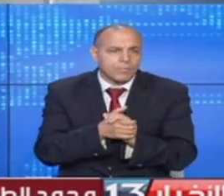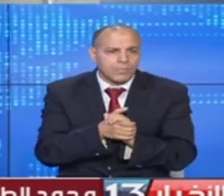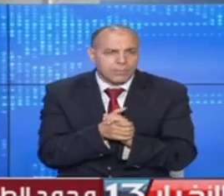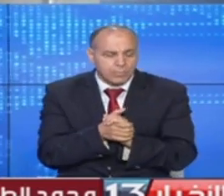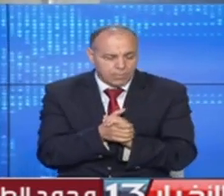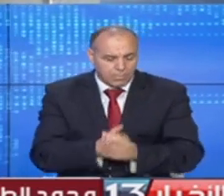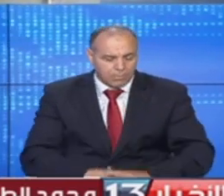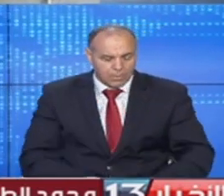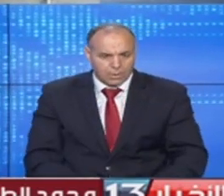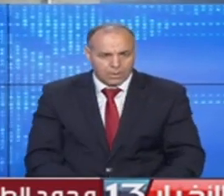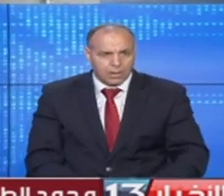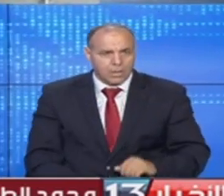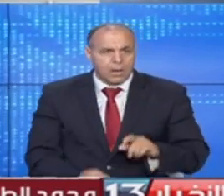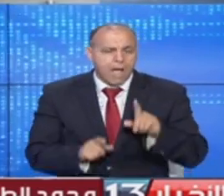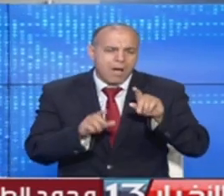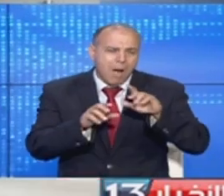بياخذوها